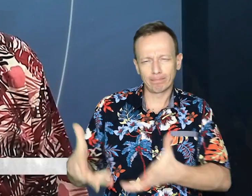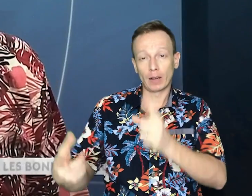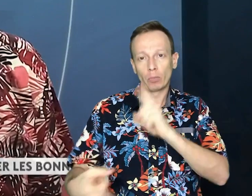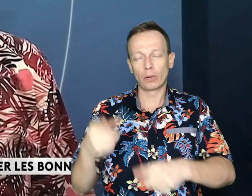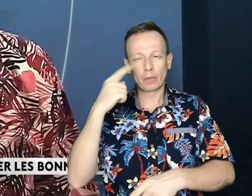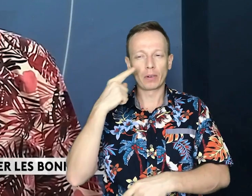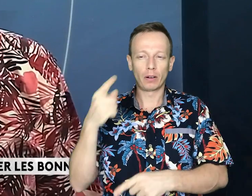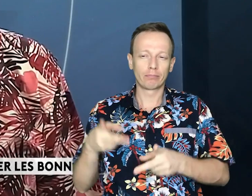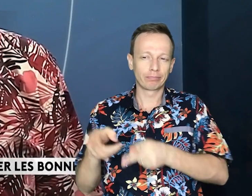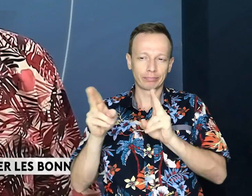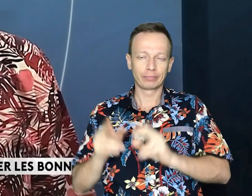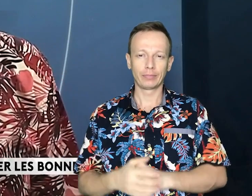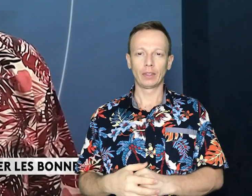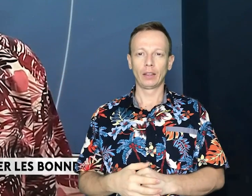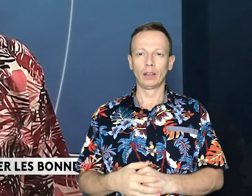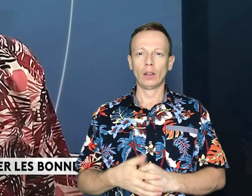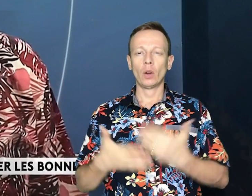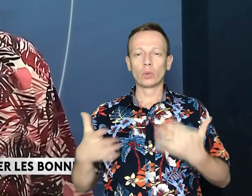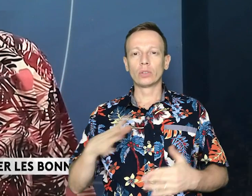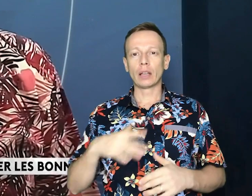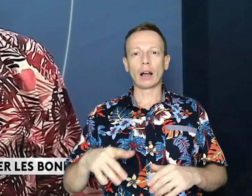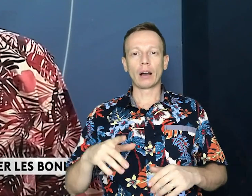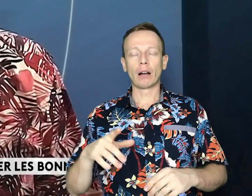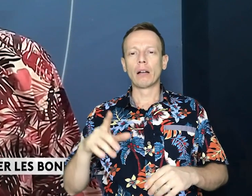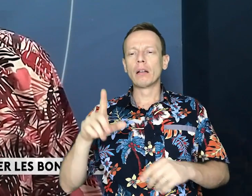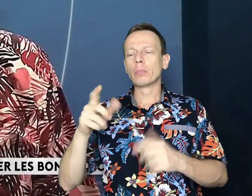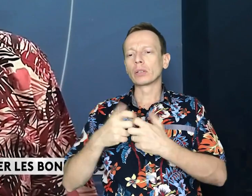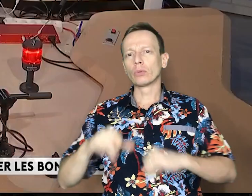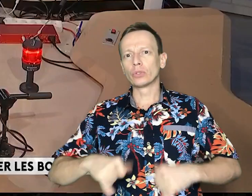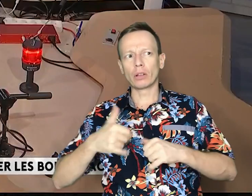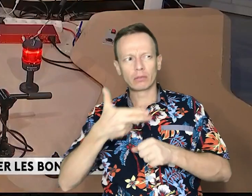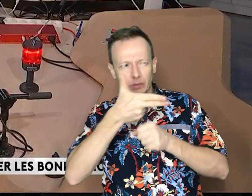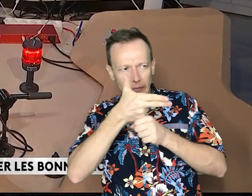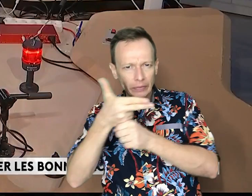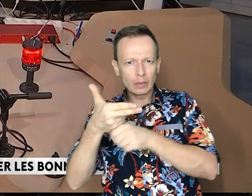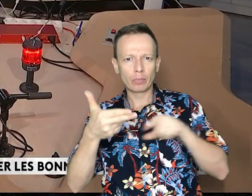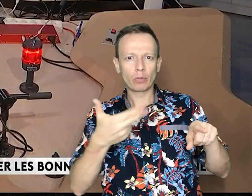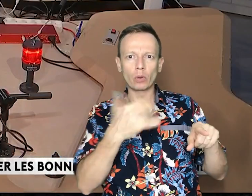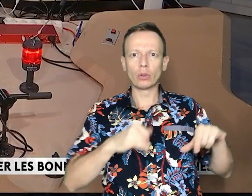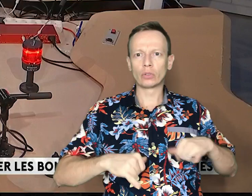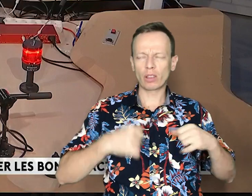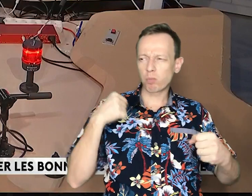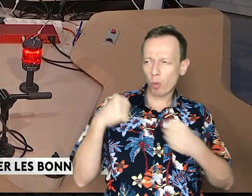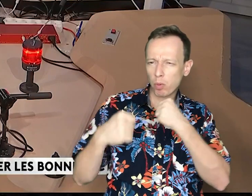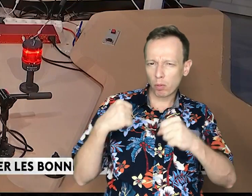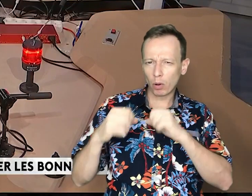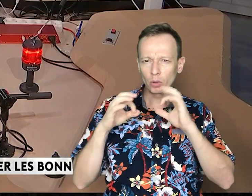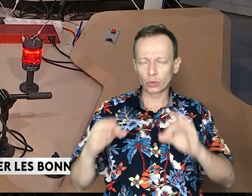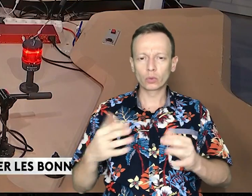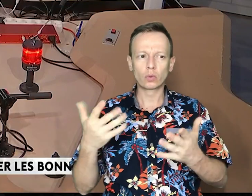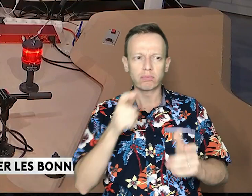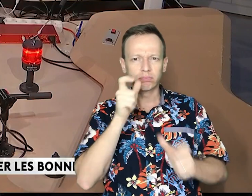filment d'autres jeunes en train de se faire tabasser en règle. On a des propos qui sont parfois injurieux, parfois